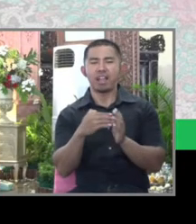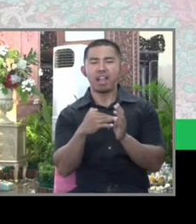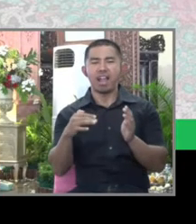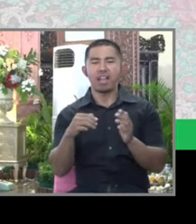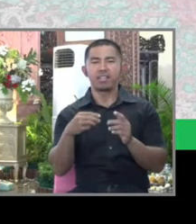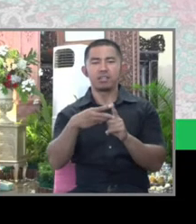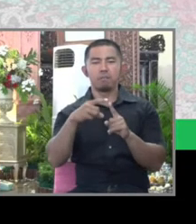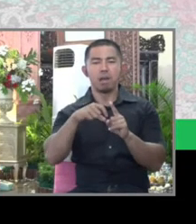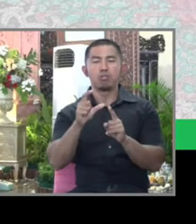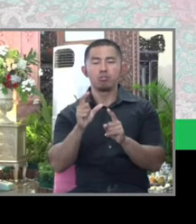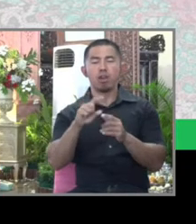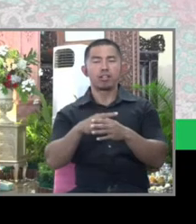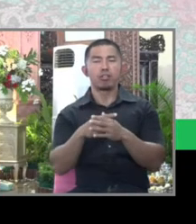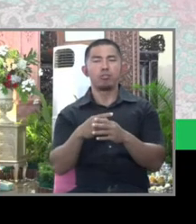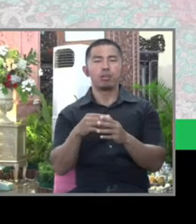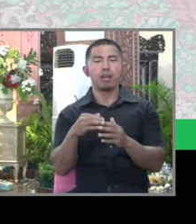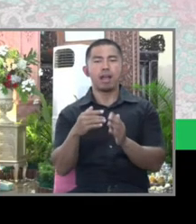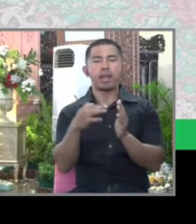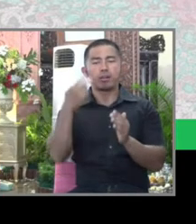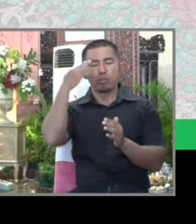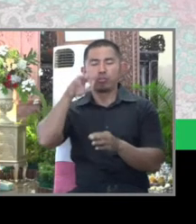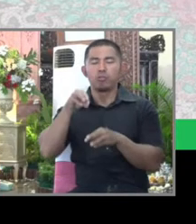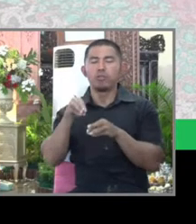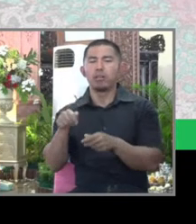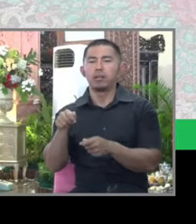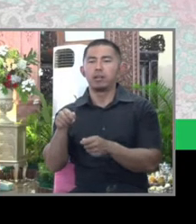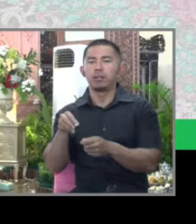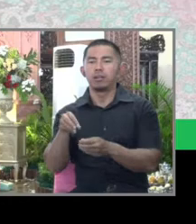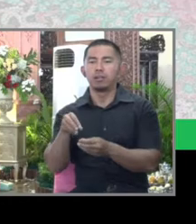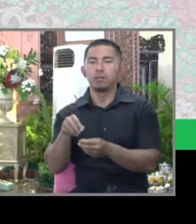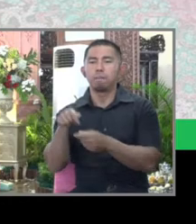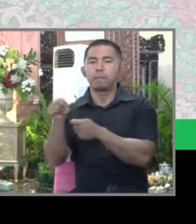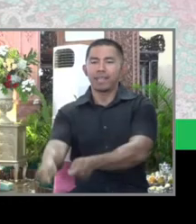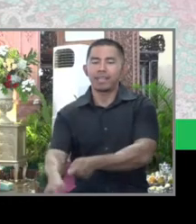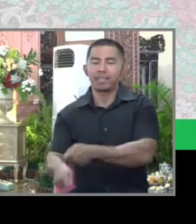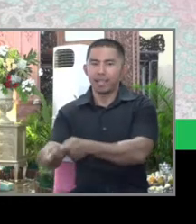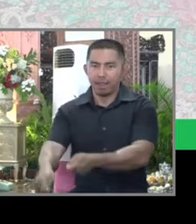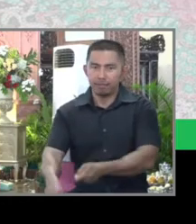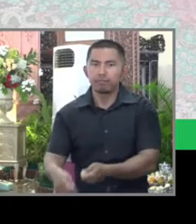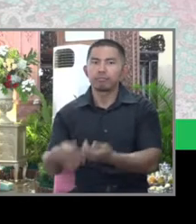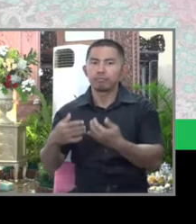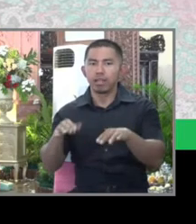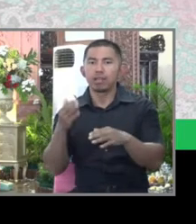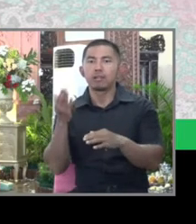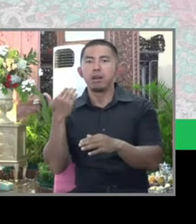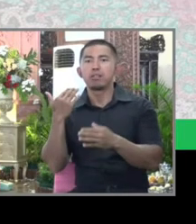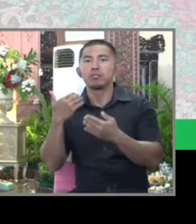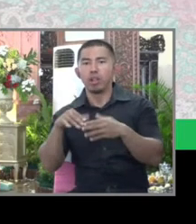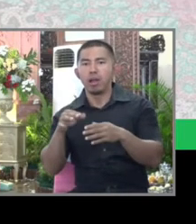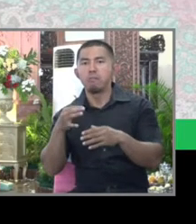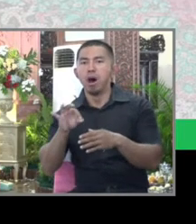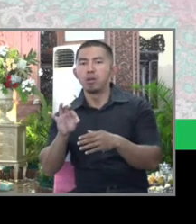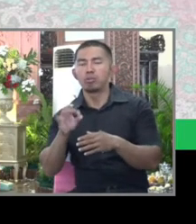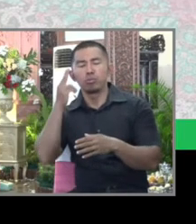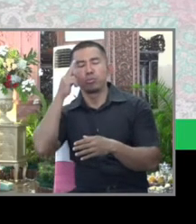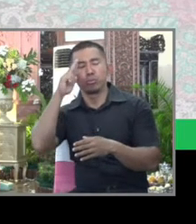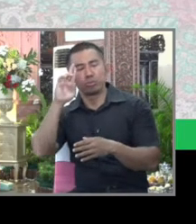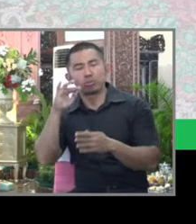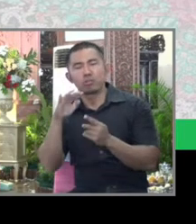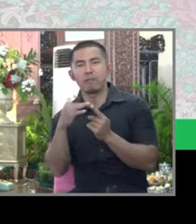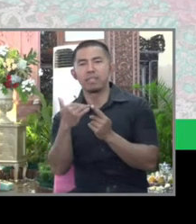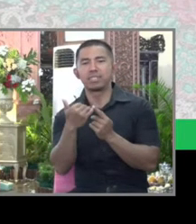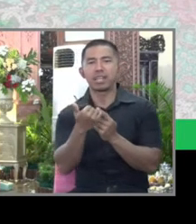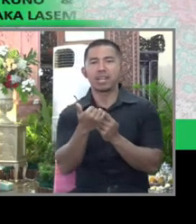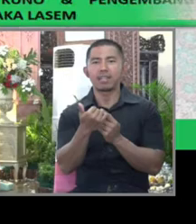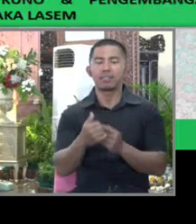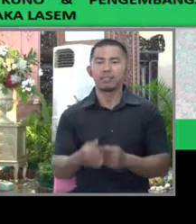baku atau air untuk pertanian yang selama ini kita baru bisa melayani masyarakat